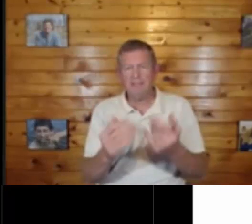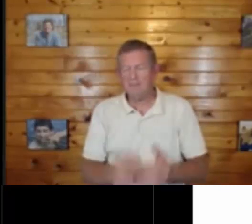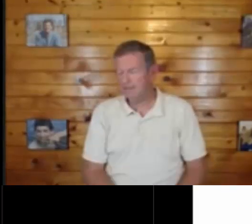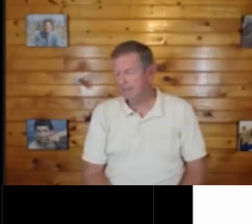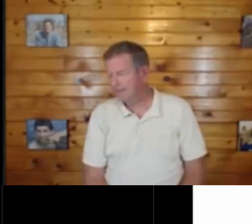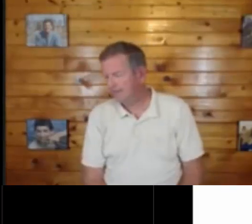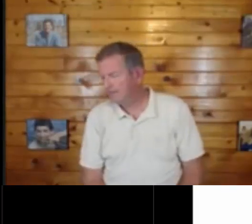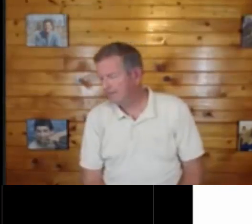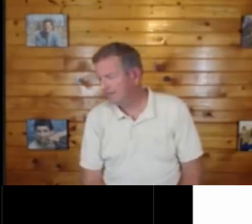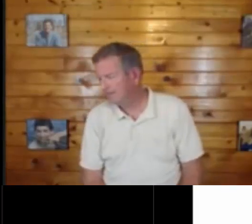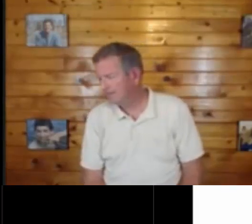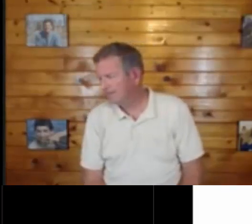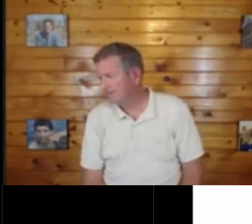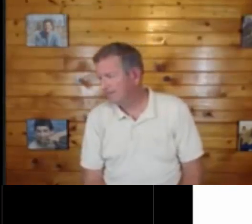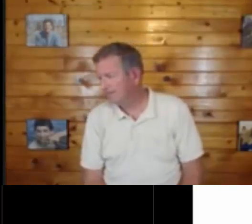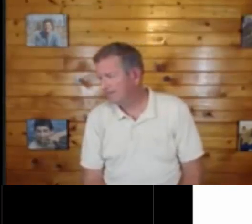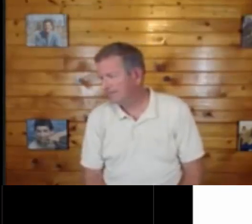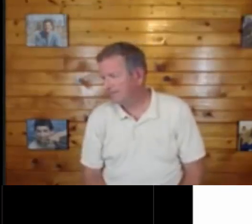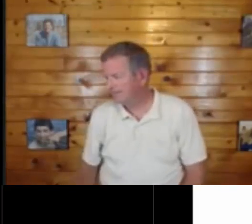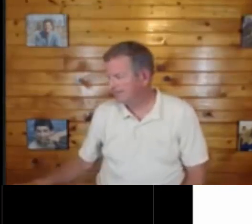Allez, dites.